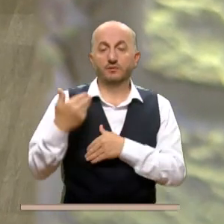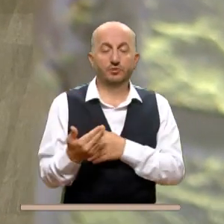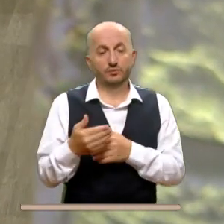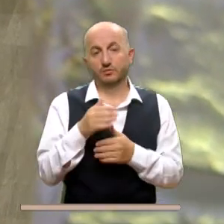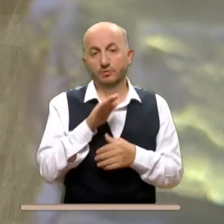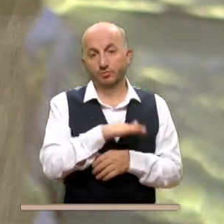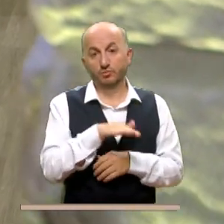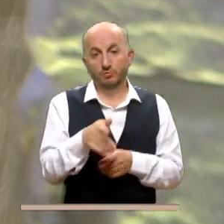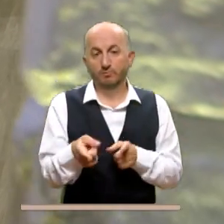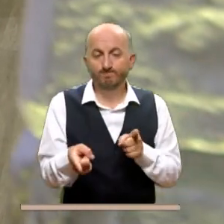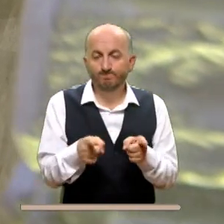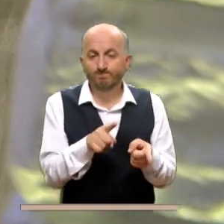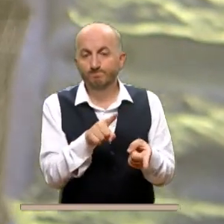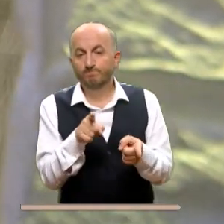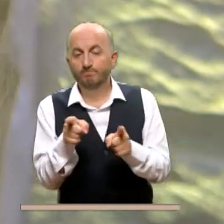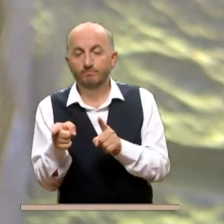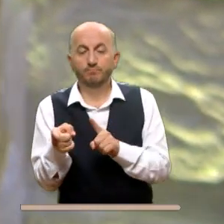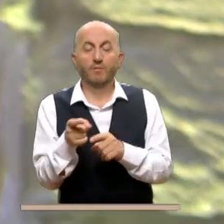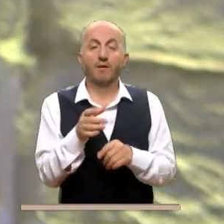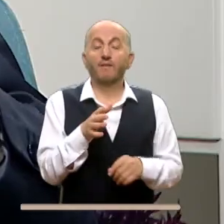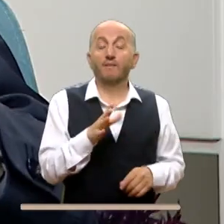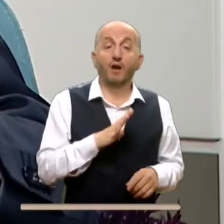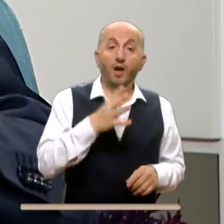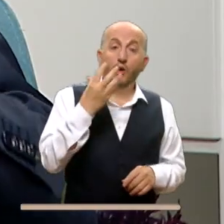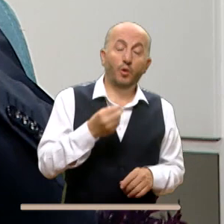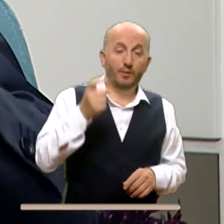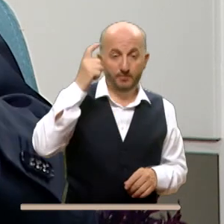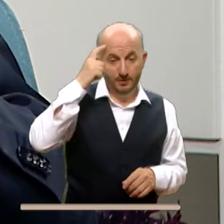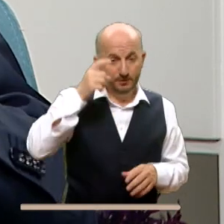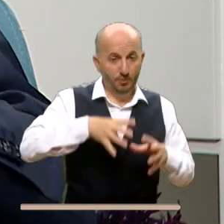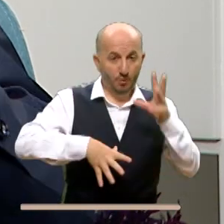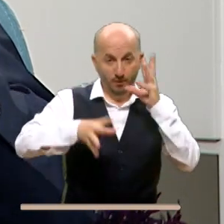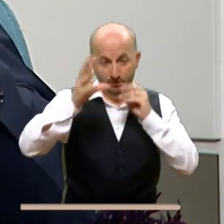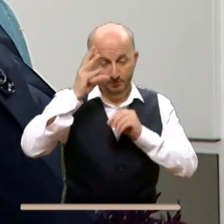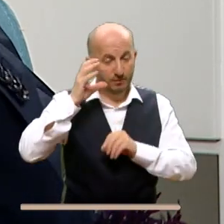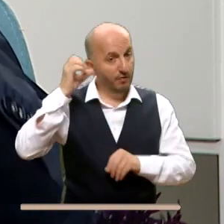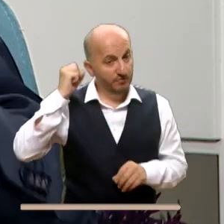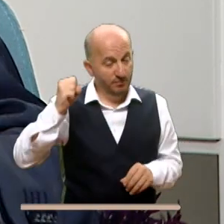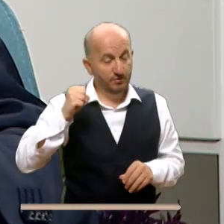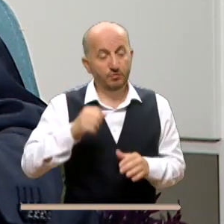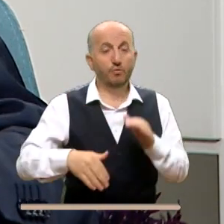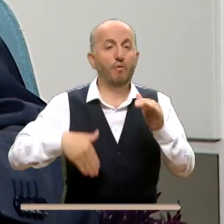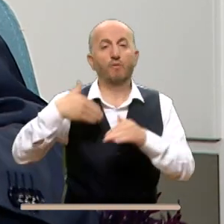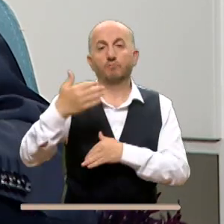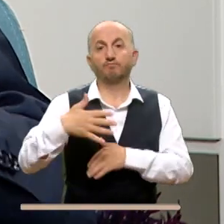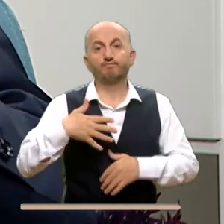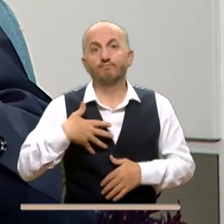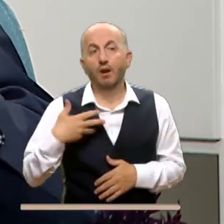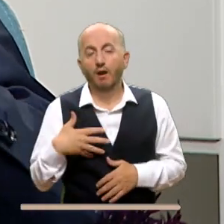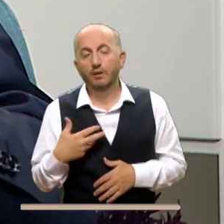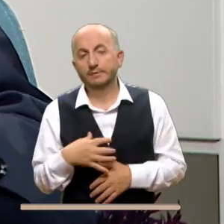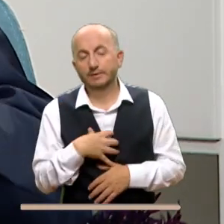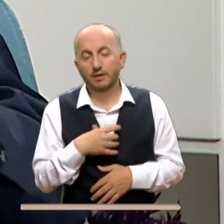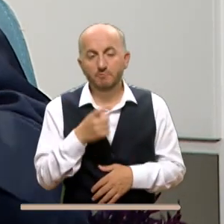yönlendirecek, mevcut bilgiyi öğrenecek, hazmedecek, onun ötesinde ilgi sahip olacak,